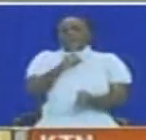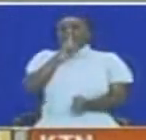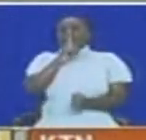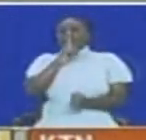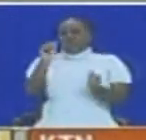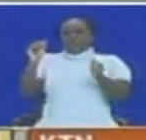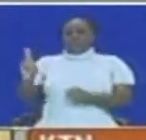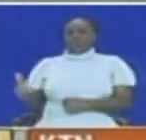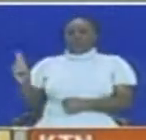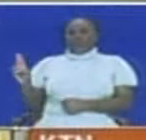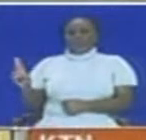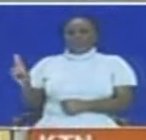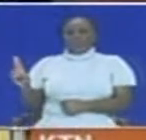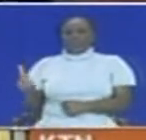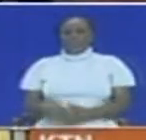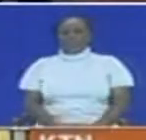rais.